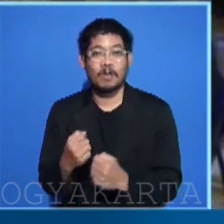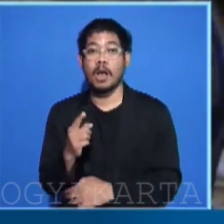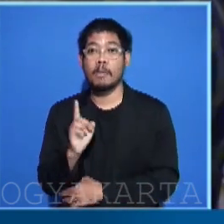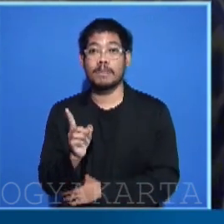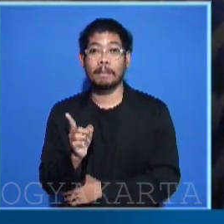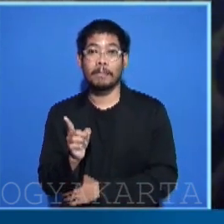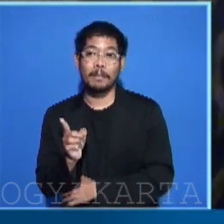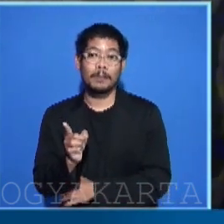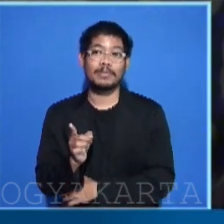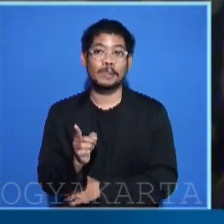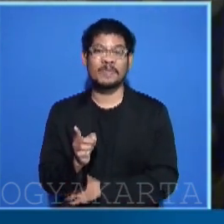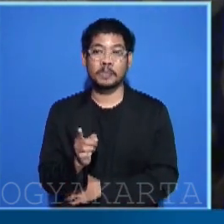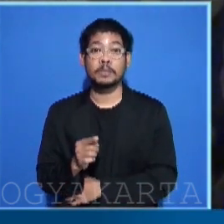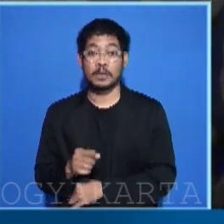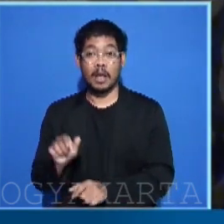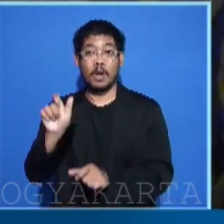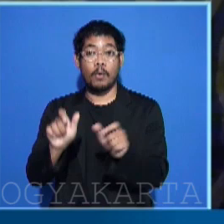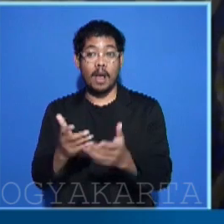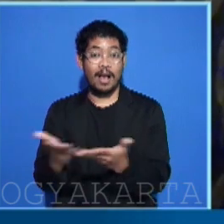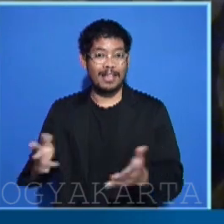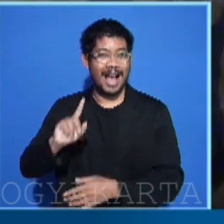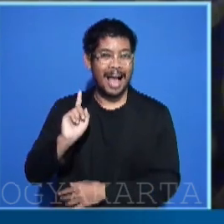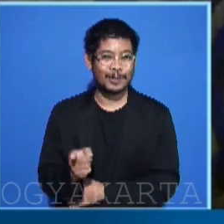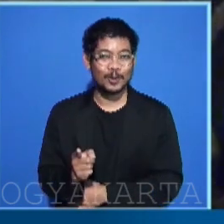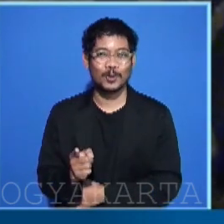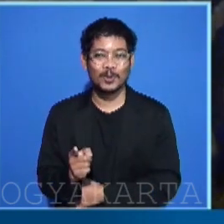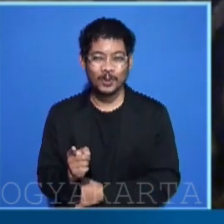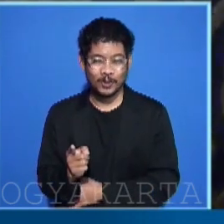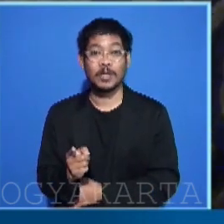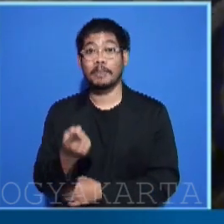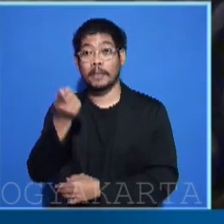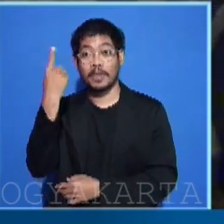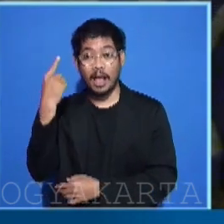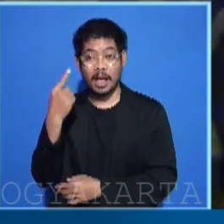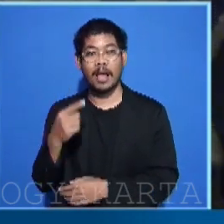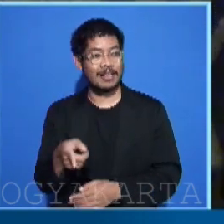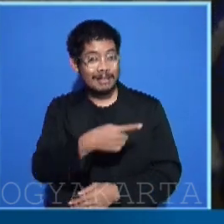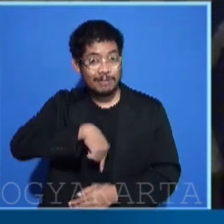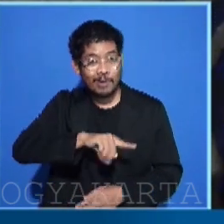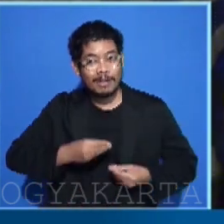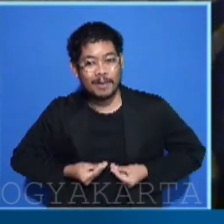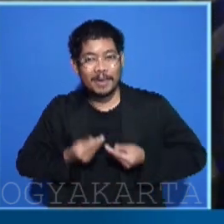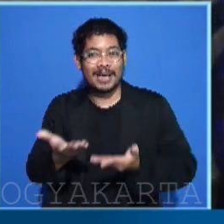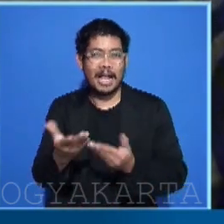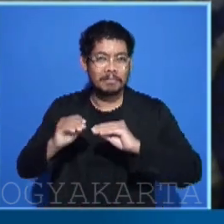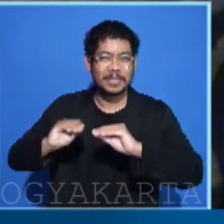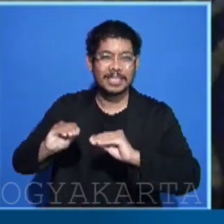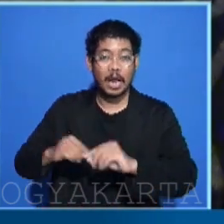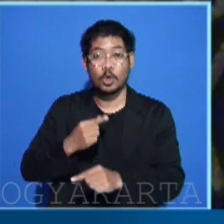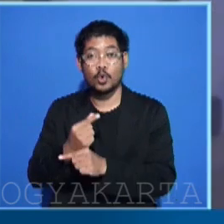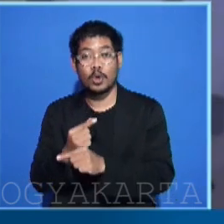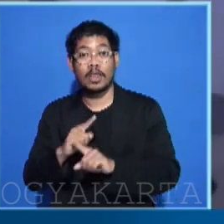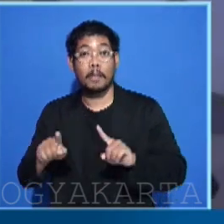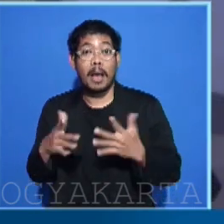bisa harapkan, harus dari masyarakat. Paling pemerintah kasih kurikulumnya bagaimana caranya mendidik guru-guru, tapi fasilitasnya kita harus